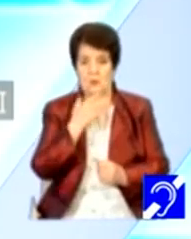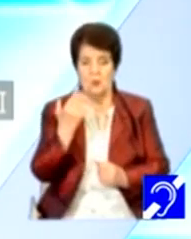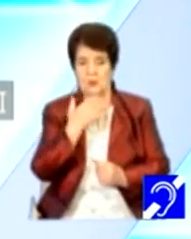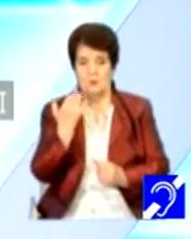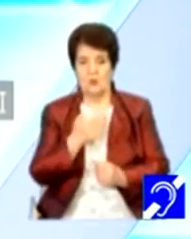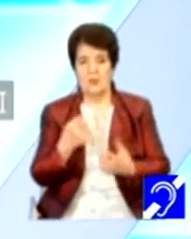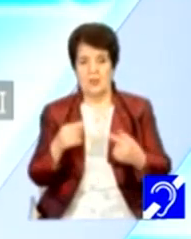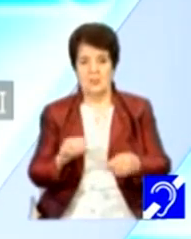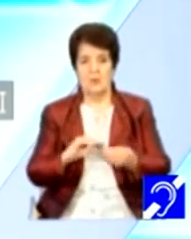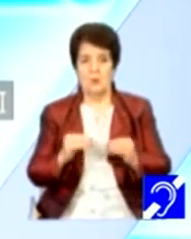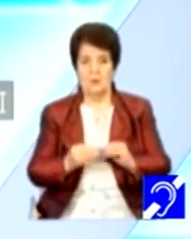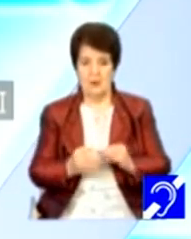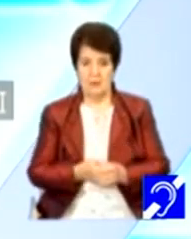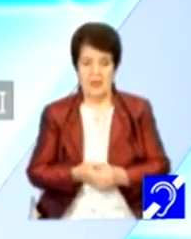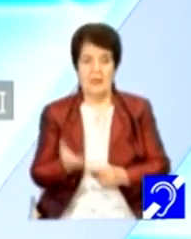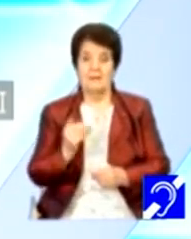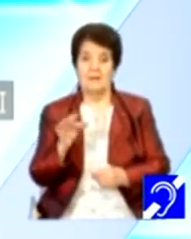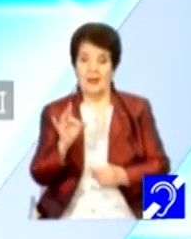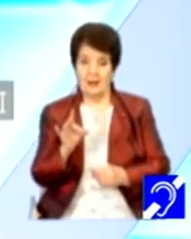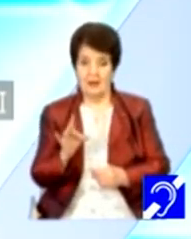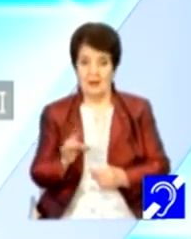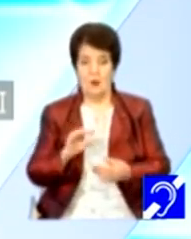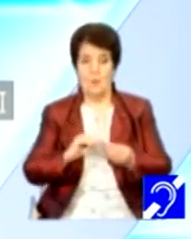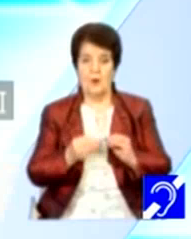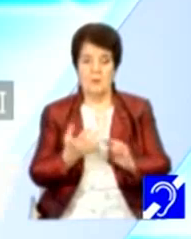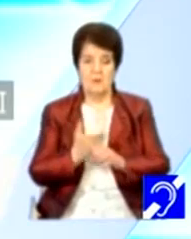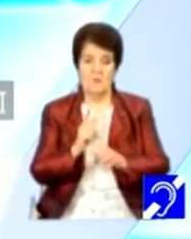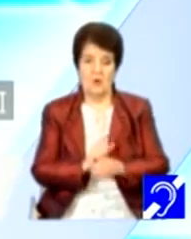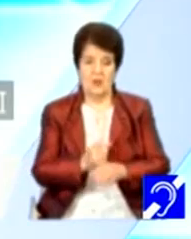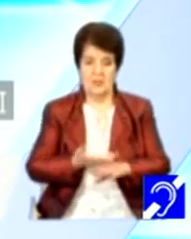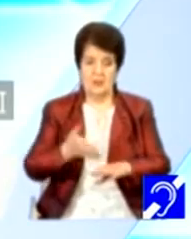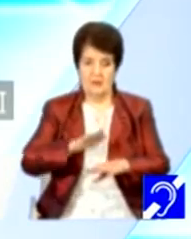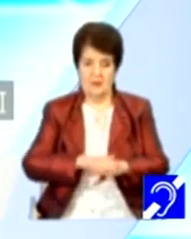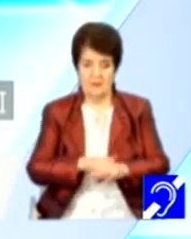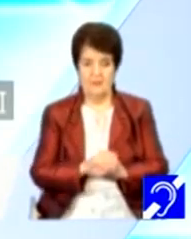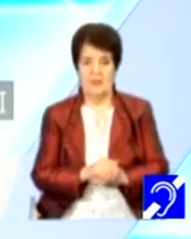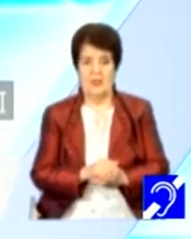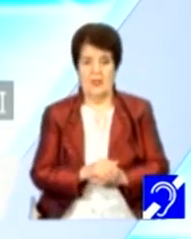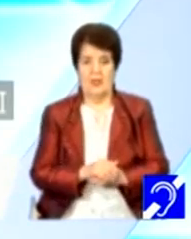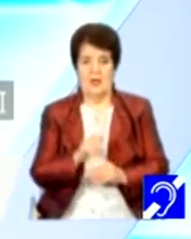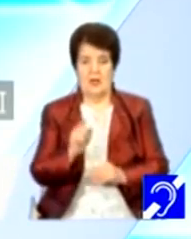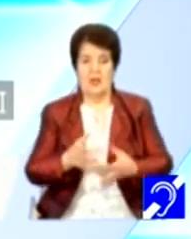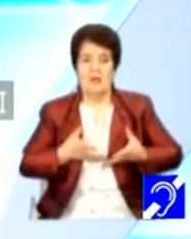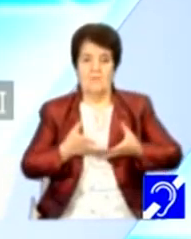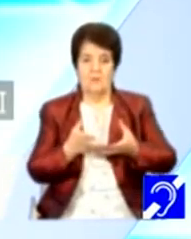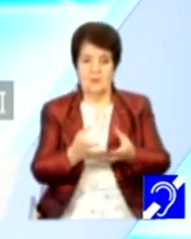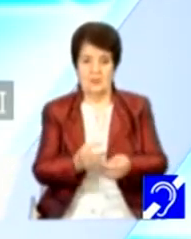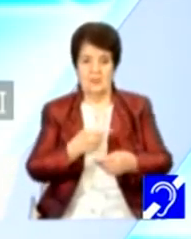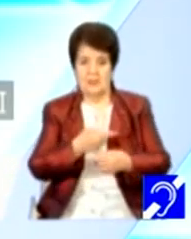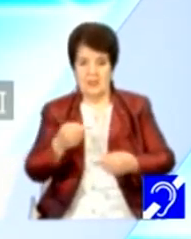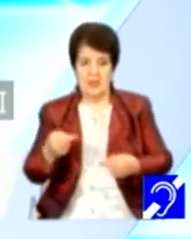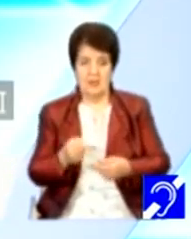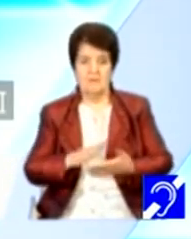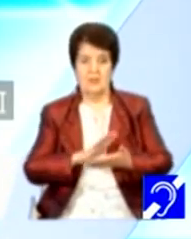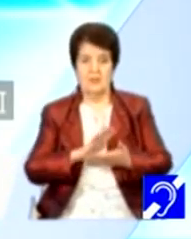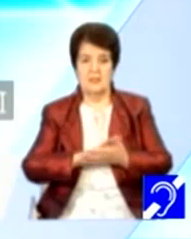multe alte probleme. Dar mai este și o problemă foarte gravă și care influențează foarte negativ asupra